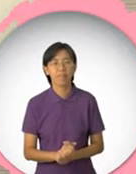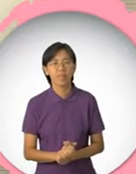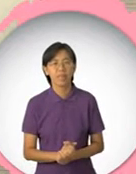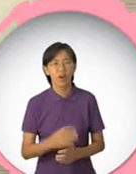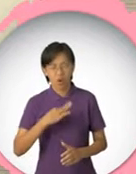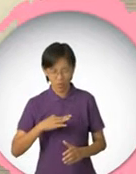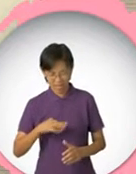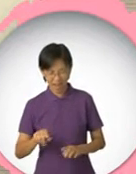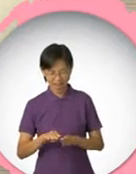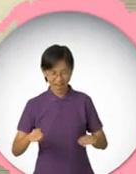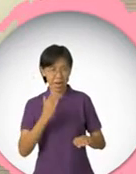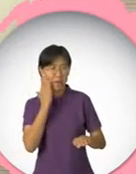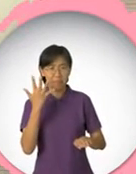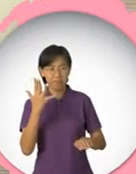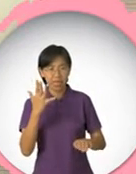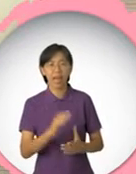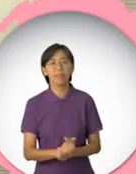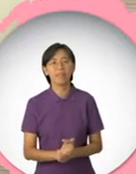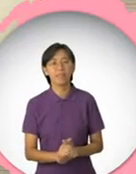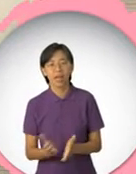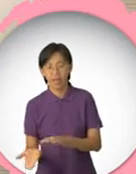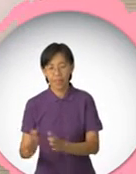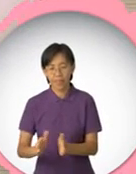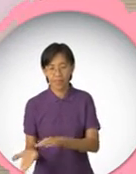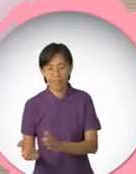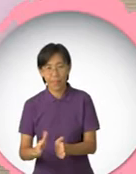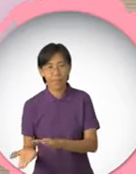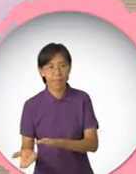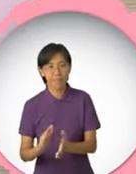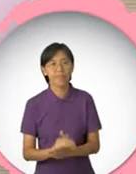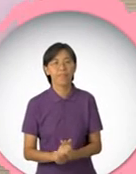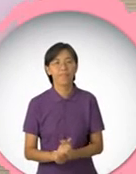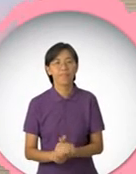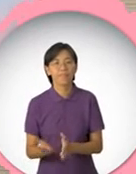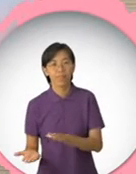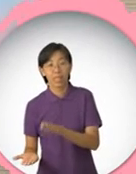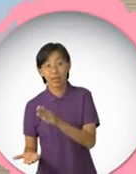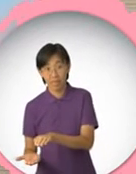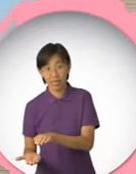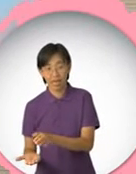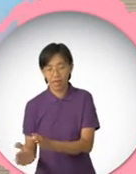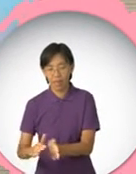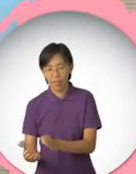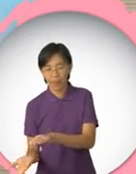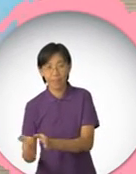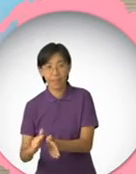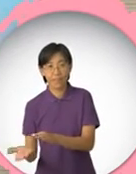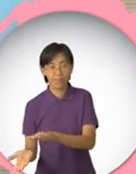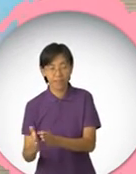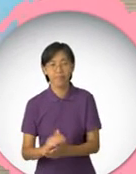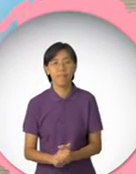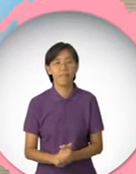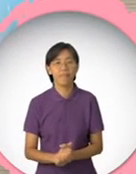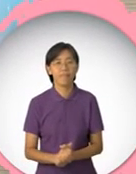สึกว่ามันค่อนข้างที่จะฝืดมากแสดงว่าแป้งนวลหมดค่ะนะคะแล้วก็เวลายกก็ใช้ฝ่ามือค่ะช่วยในการยกนะ